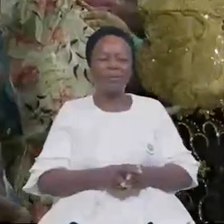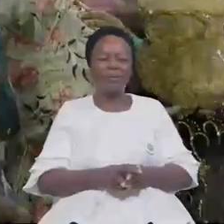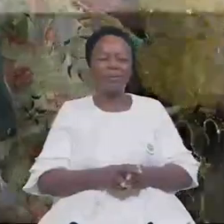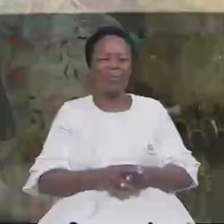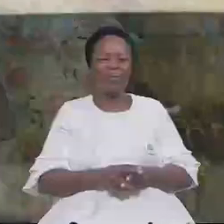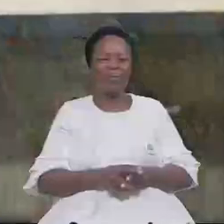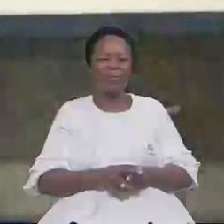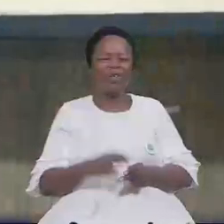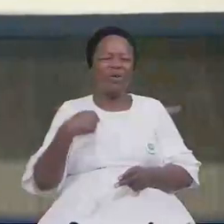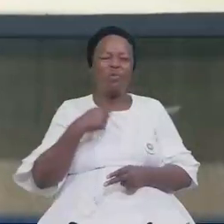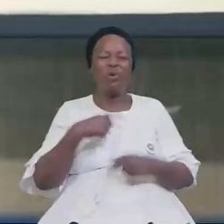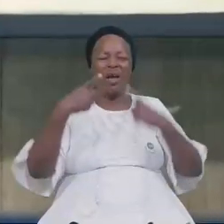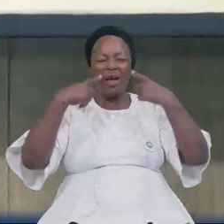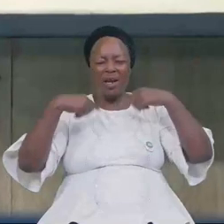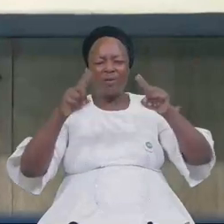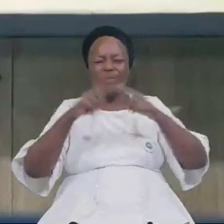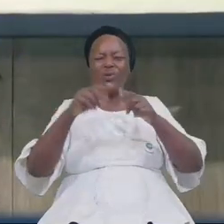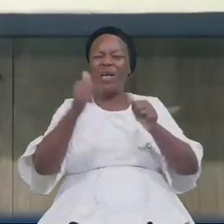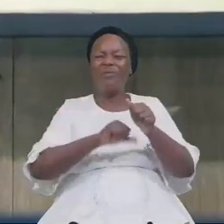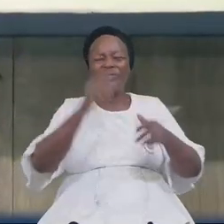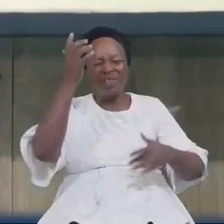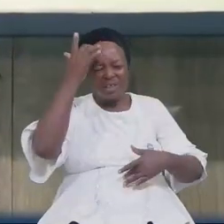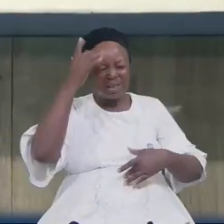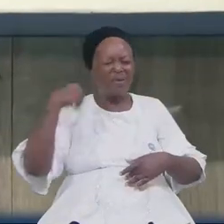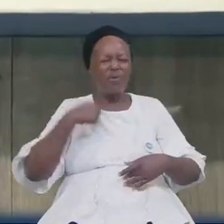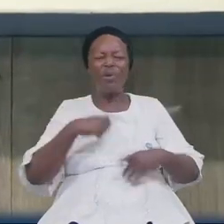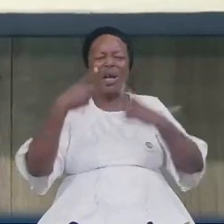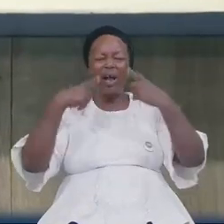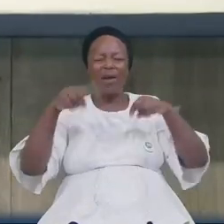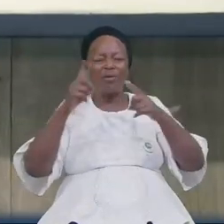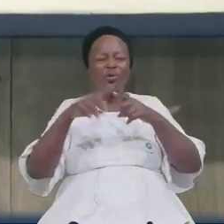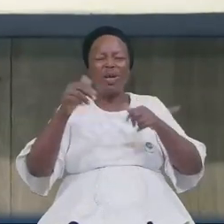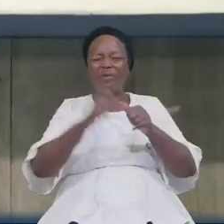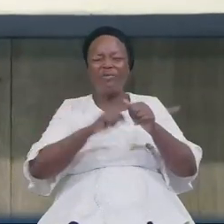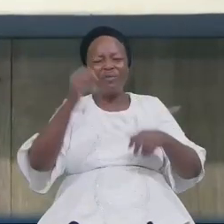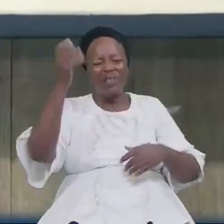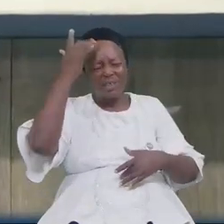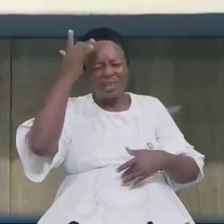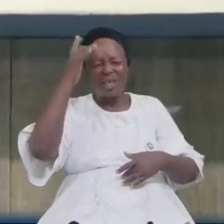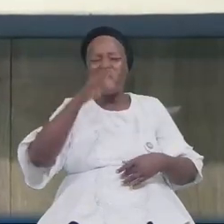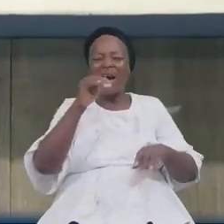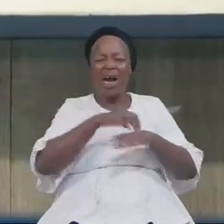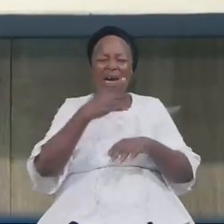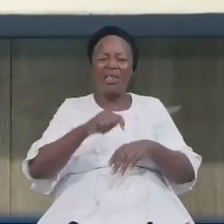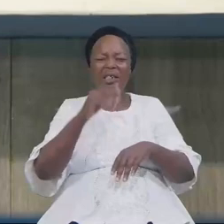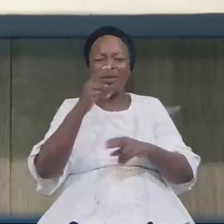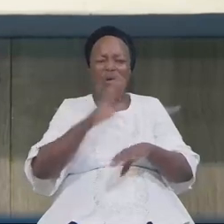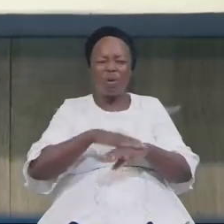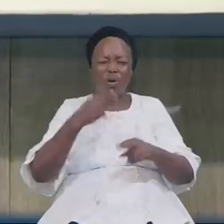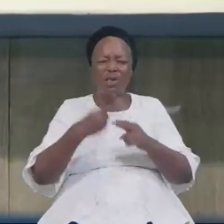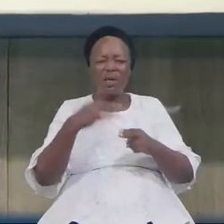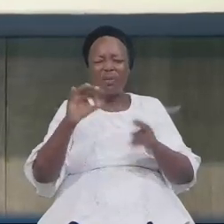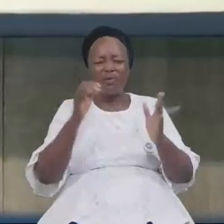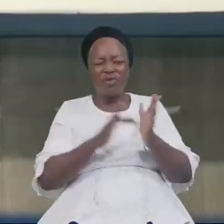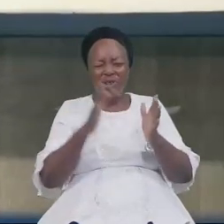Alors, nous annonçons à toute maladie, nous déclarons à toute infirmité et à la mention du nom de